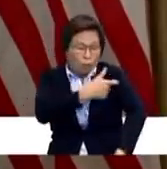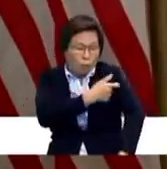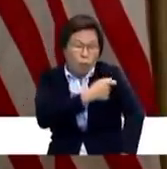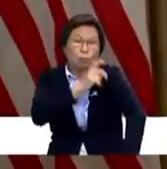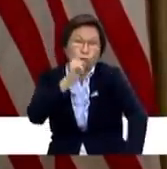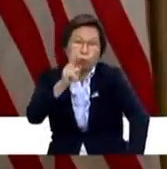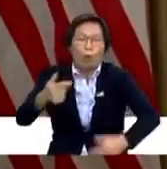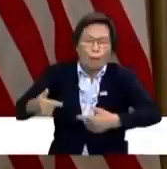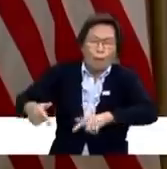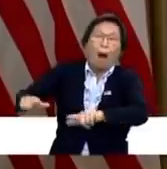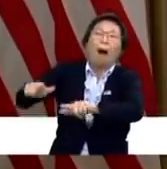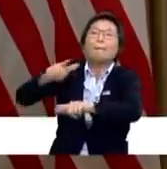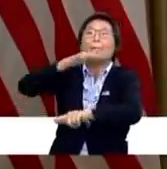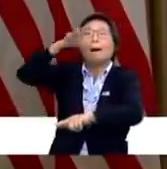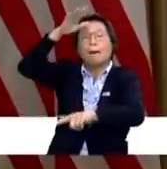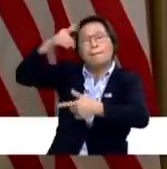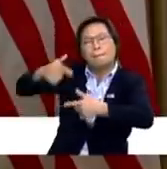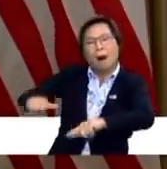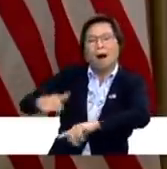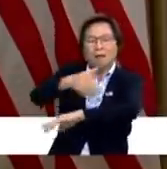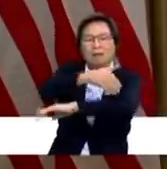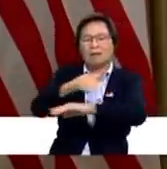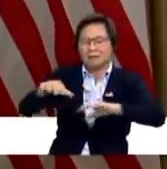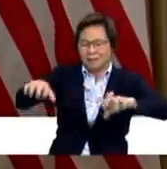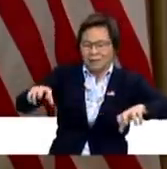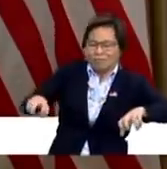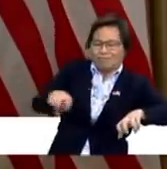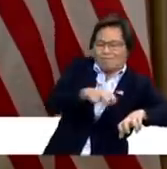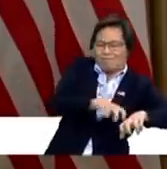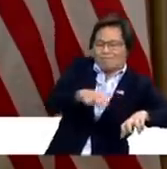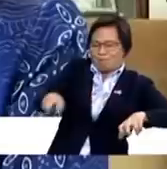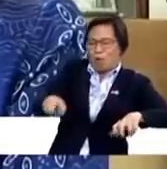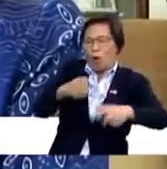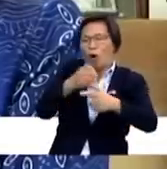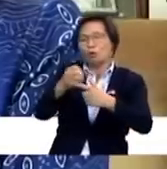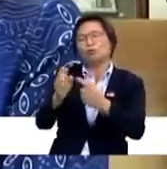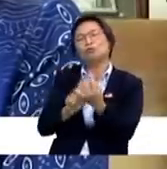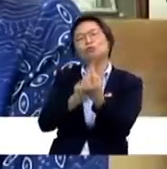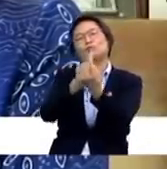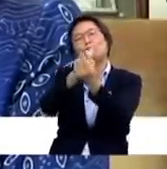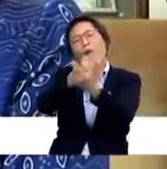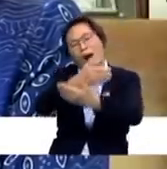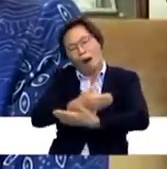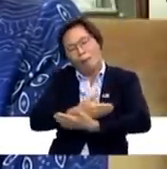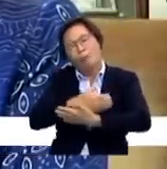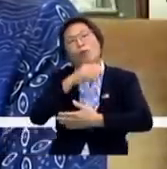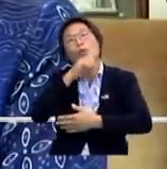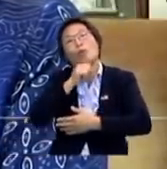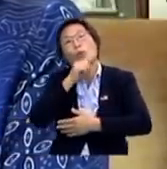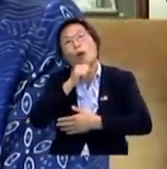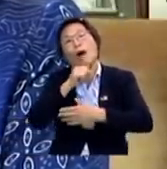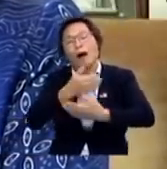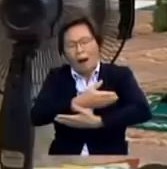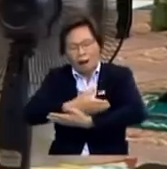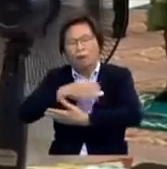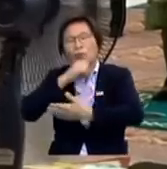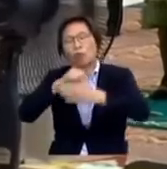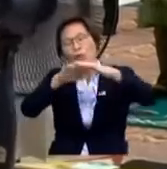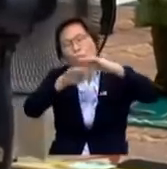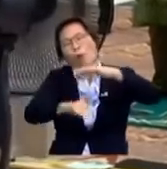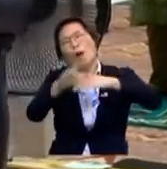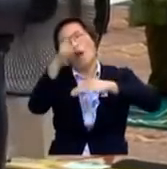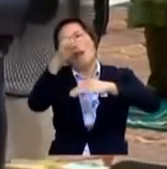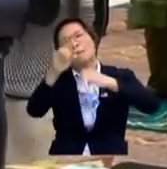lengkap dibenarkan merentas daerah dan negeri untuk berjumpa anak dibawah umur 18 tahun